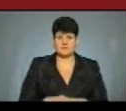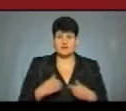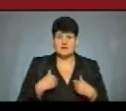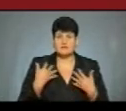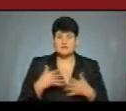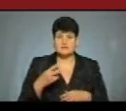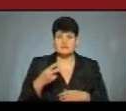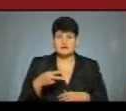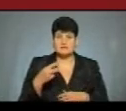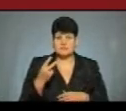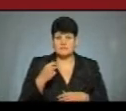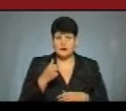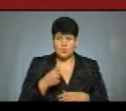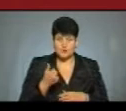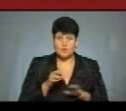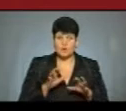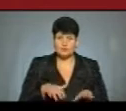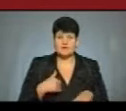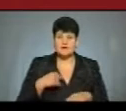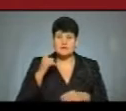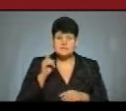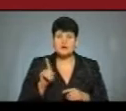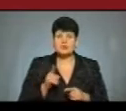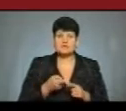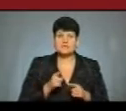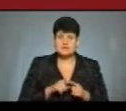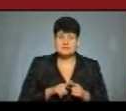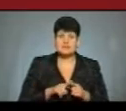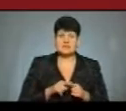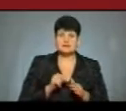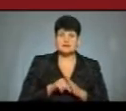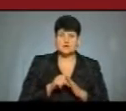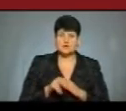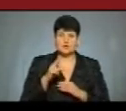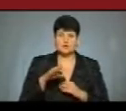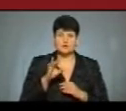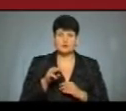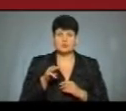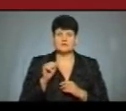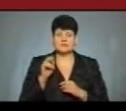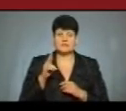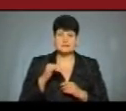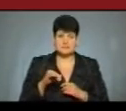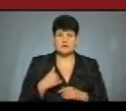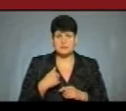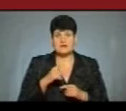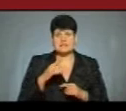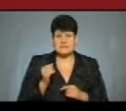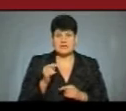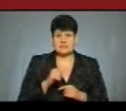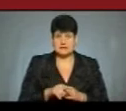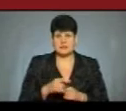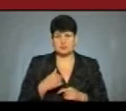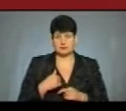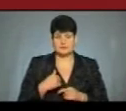головою, я знаю, що таке дотаційне. Якщо і далі держава буде нас дотувати, звичайно, ми всі за те, що Новосільська громада, і я в